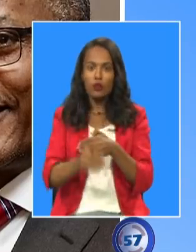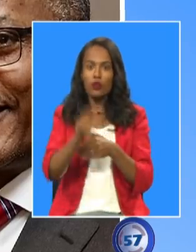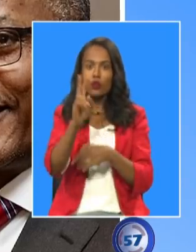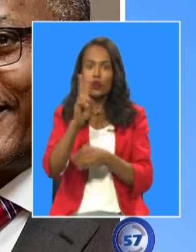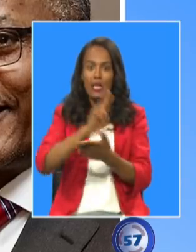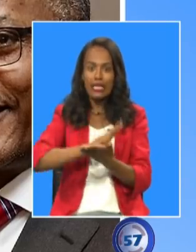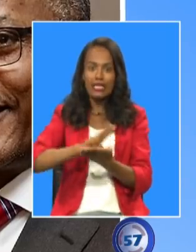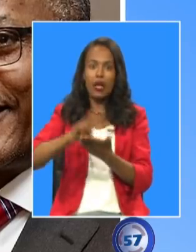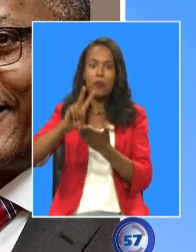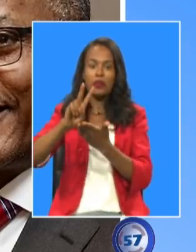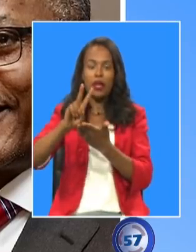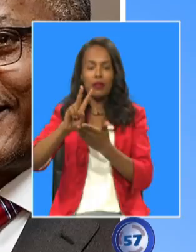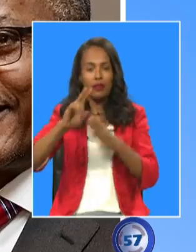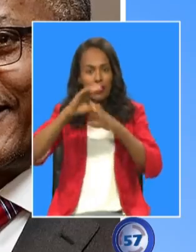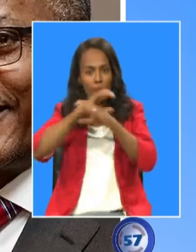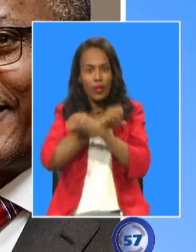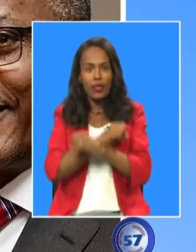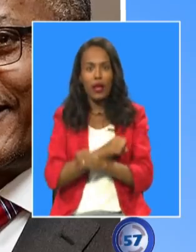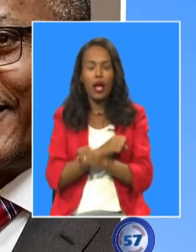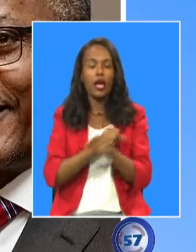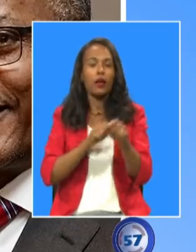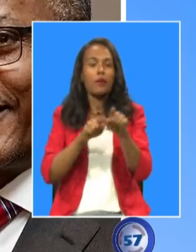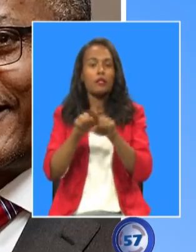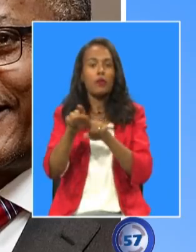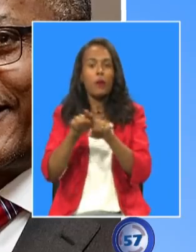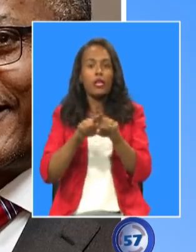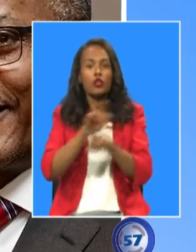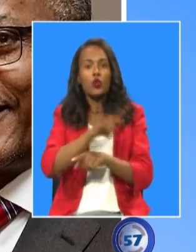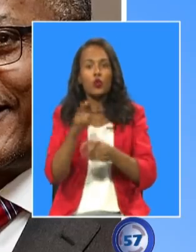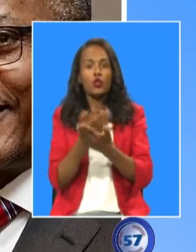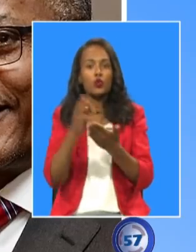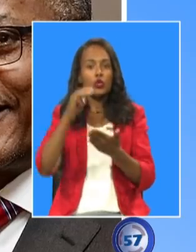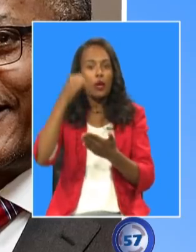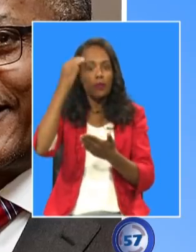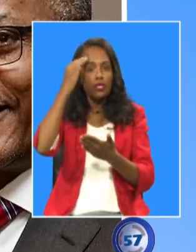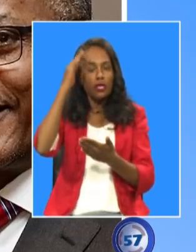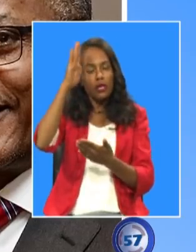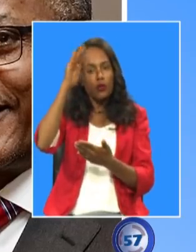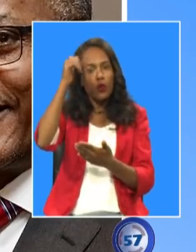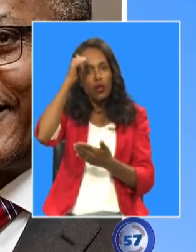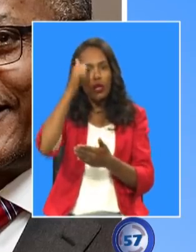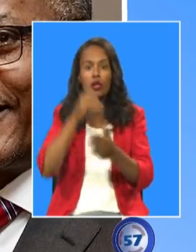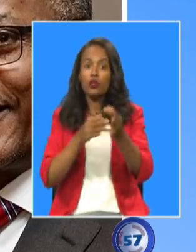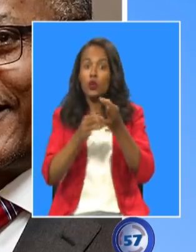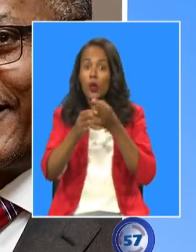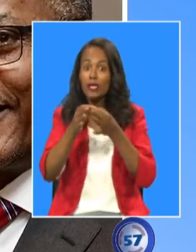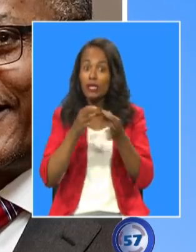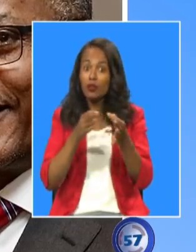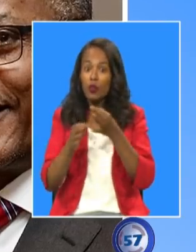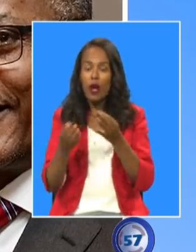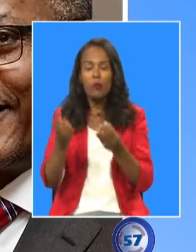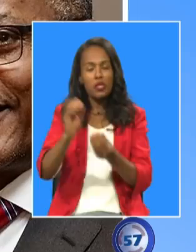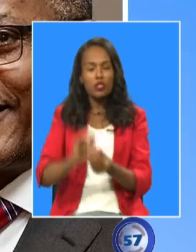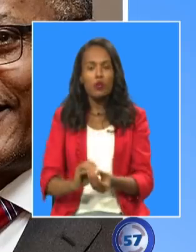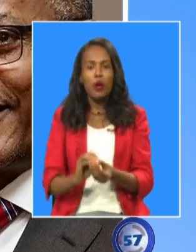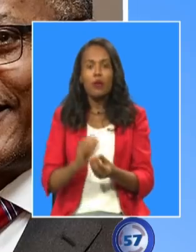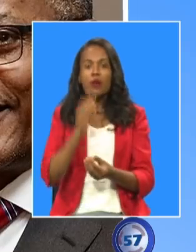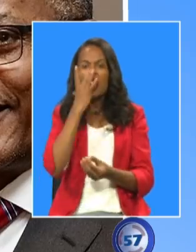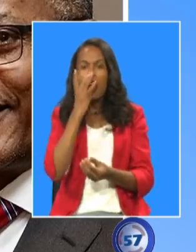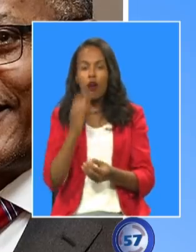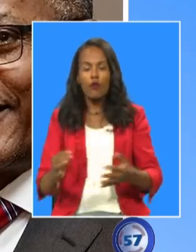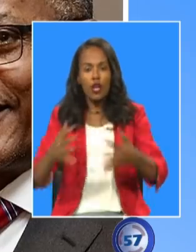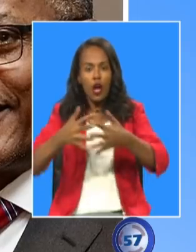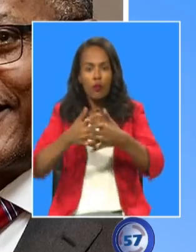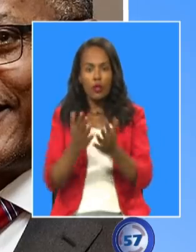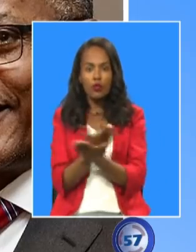ሁለት ሳምንታት እንደሚጠናቀቅ መስማማታቸውንም ውጭ ጉዳይ ሚኒስትር ገዱ አንዳርጋቸው አስረድተዋል። በተጨማሪም የአፍሪካ